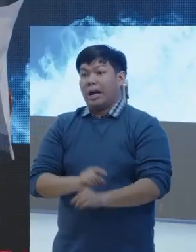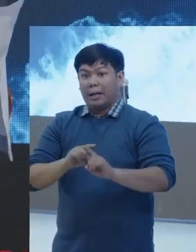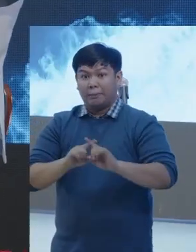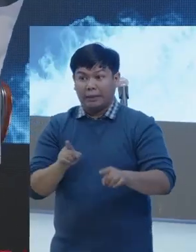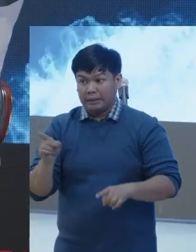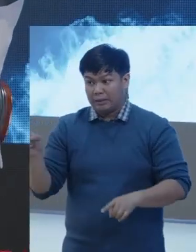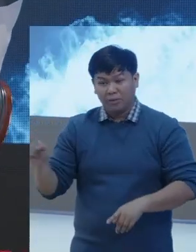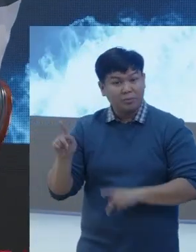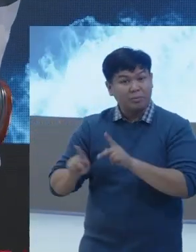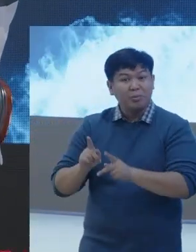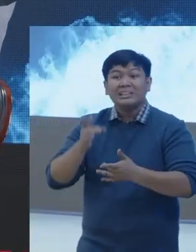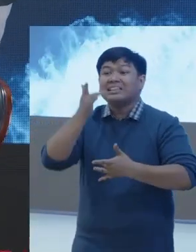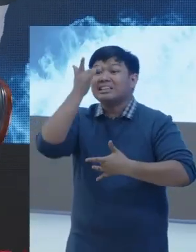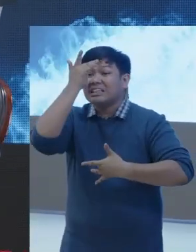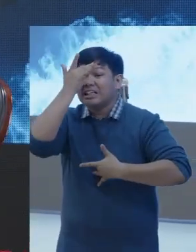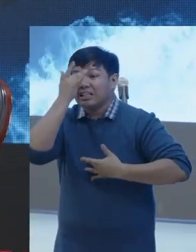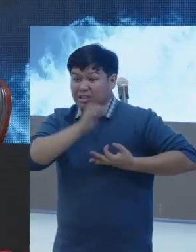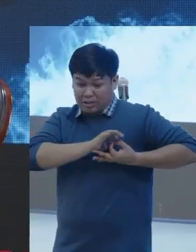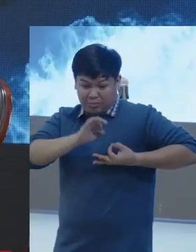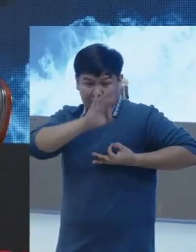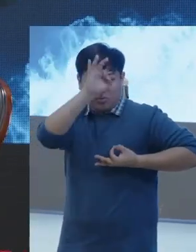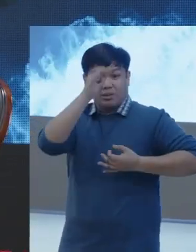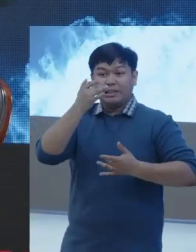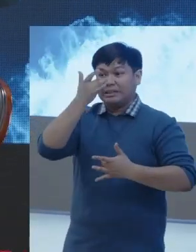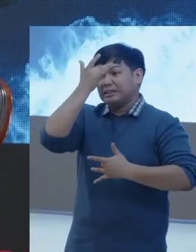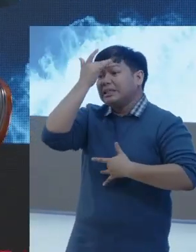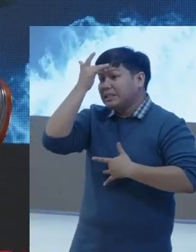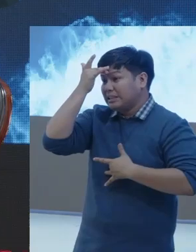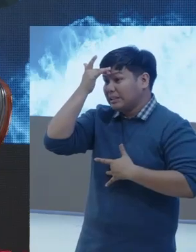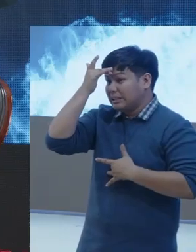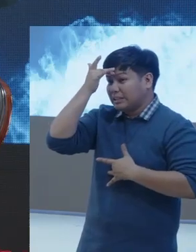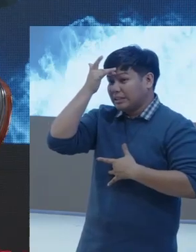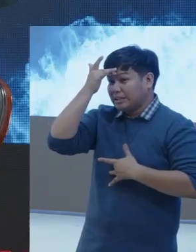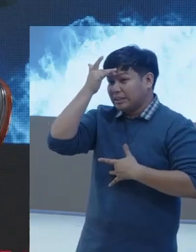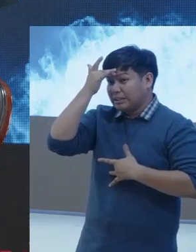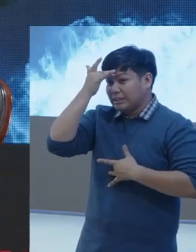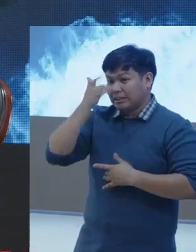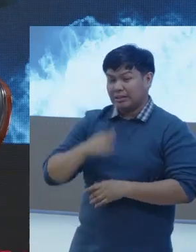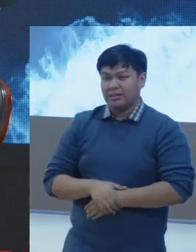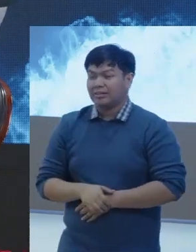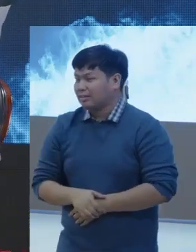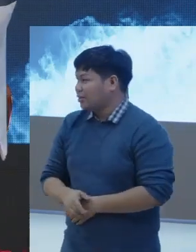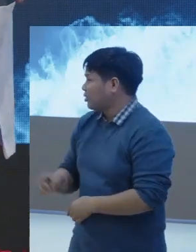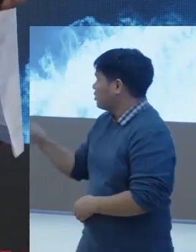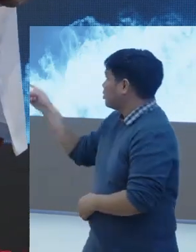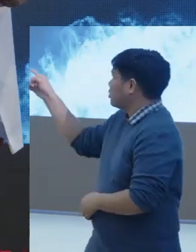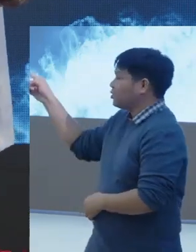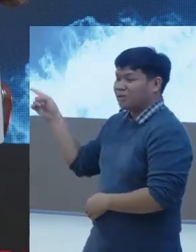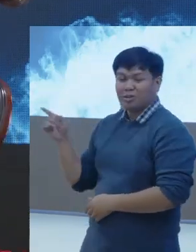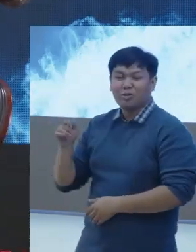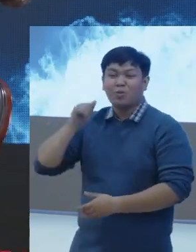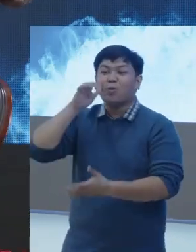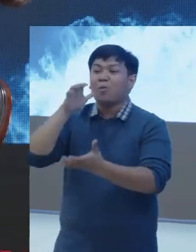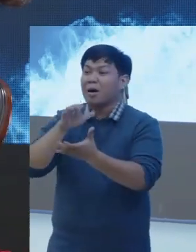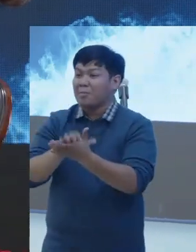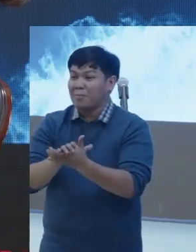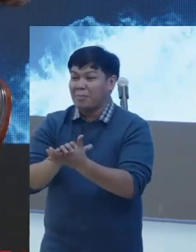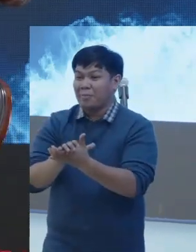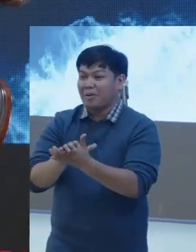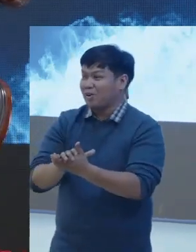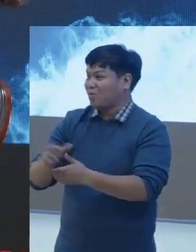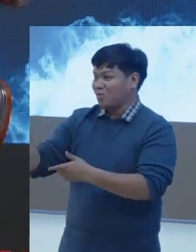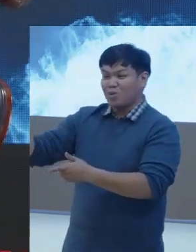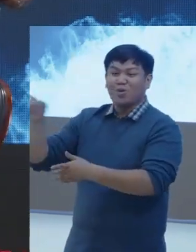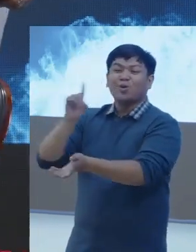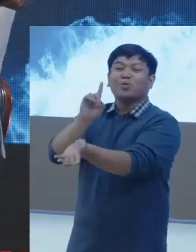those who are sick. Oo nga naman, no? Ang asawa ko po, doktor. Pag kayo po ay